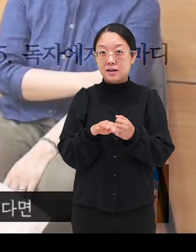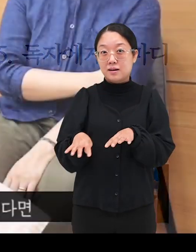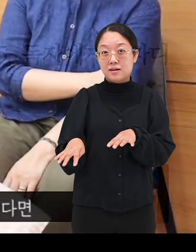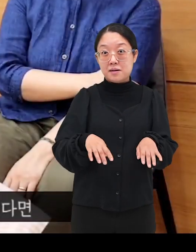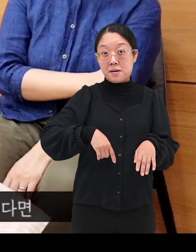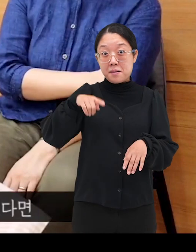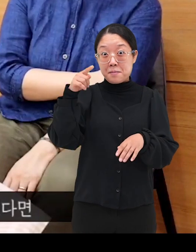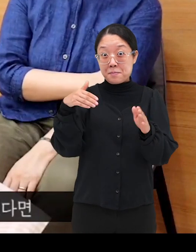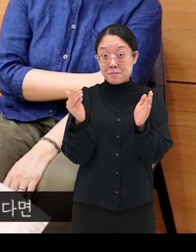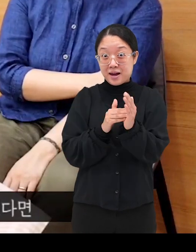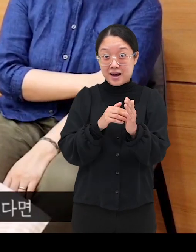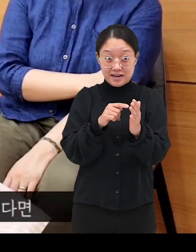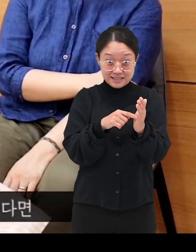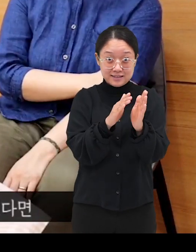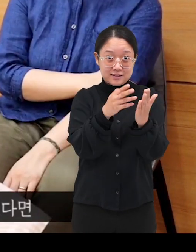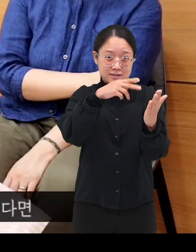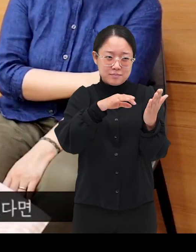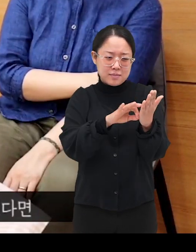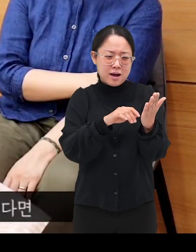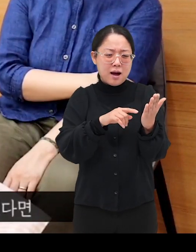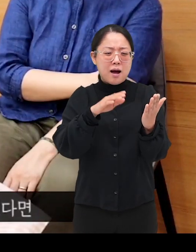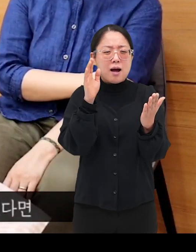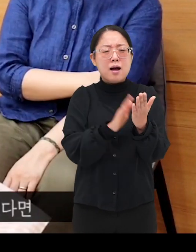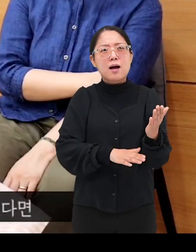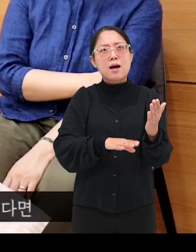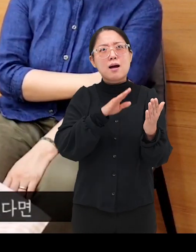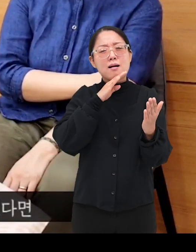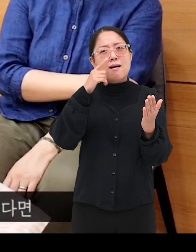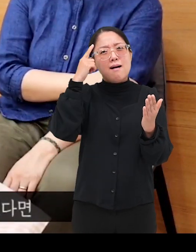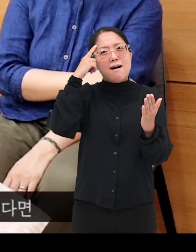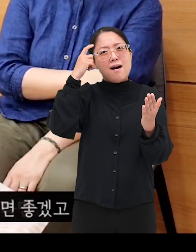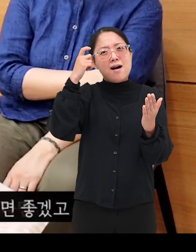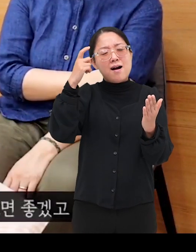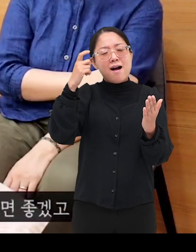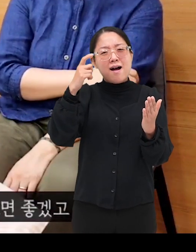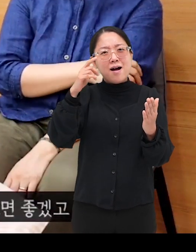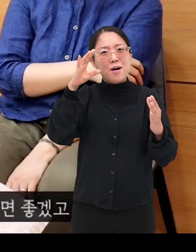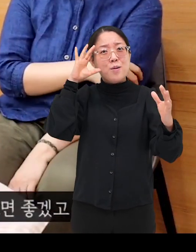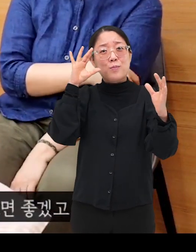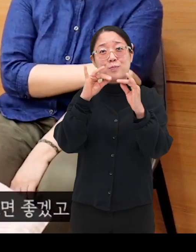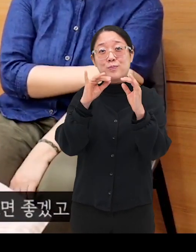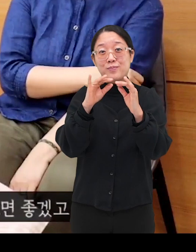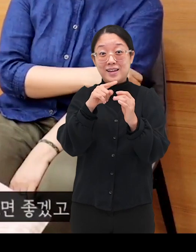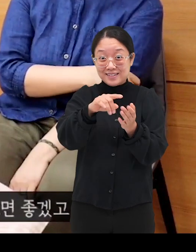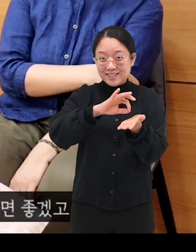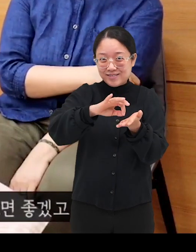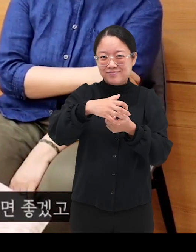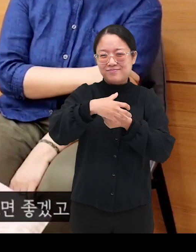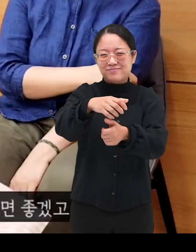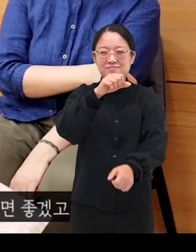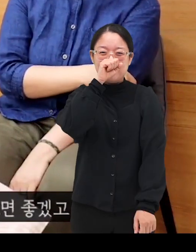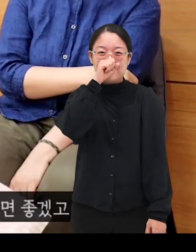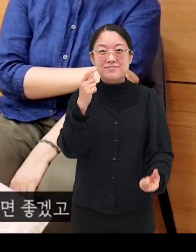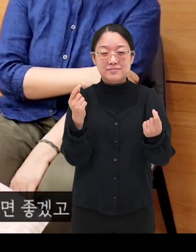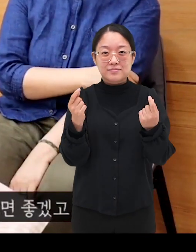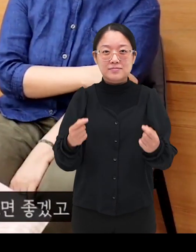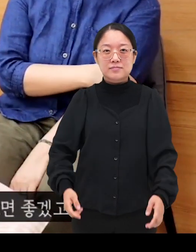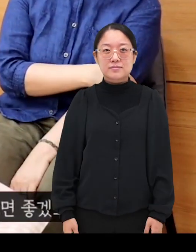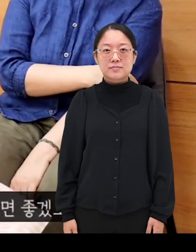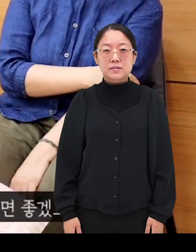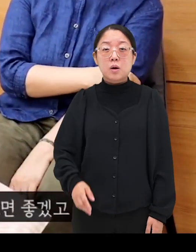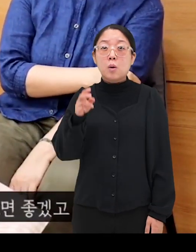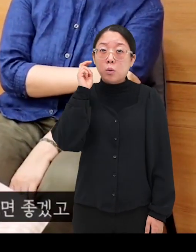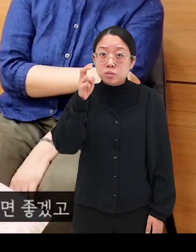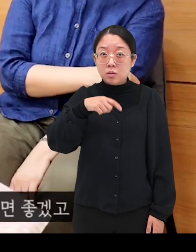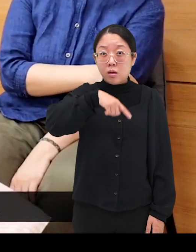그냥 만약에 하와이를 다녀오신 분들이 읽으신다면 지난 기억을 반추하는 그런 용도로